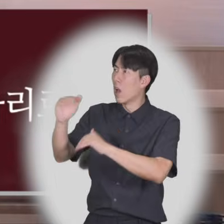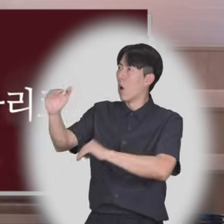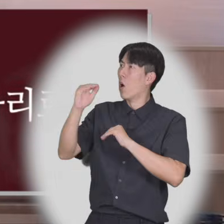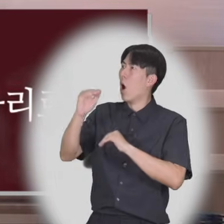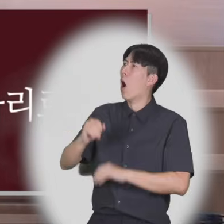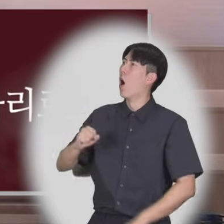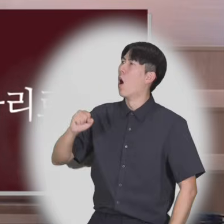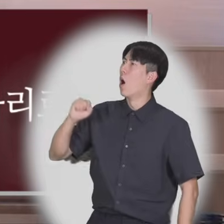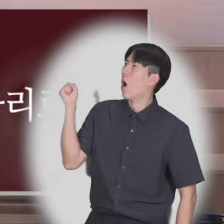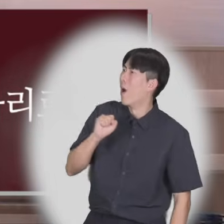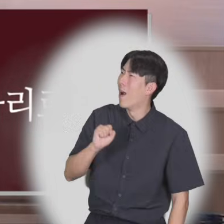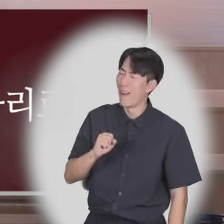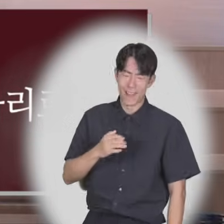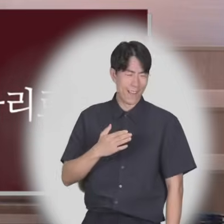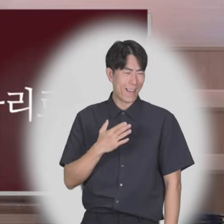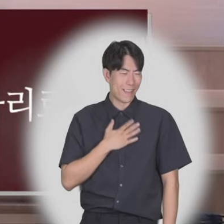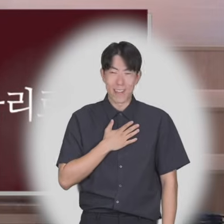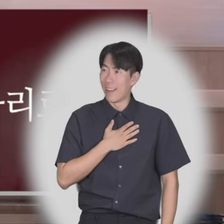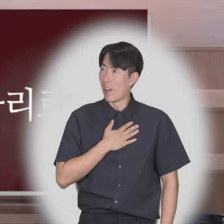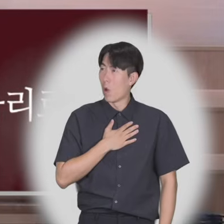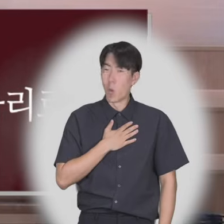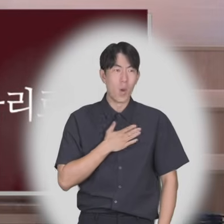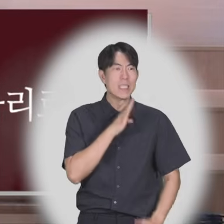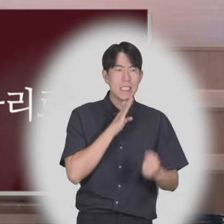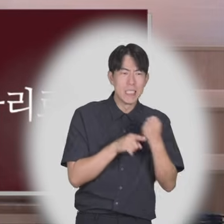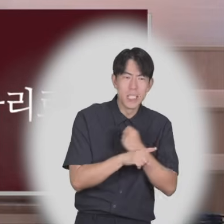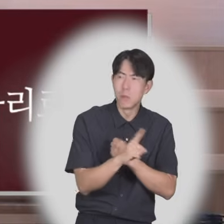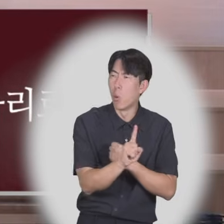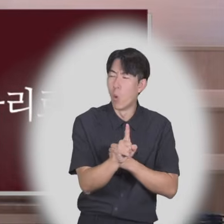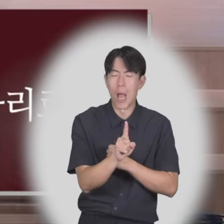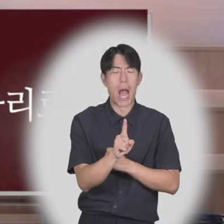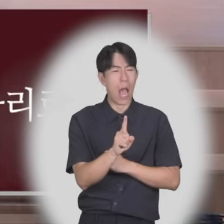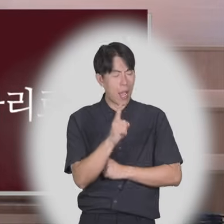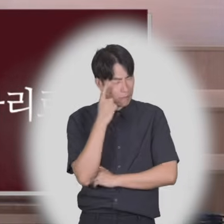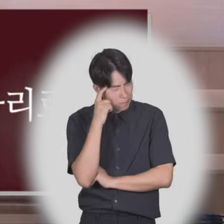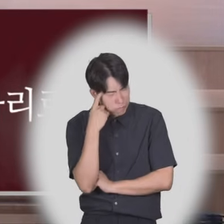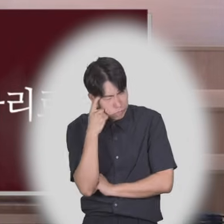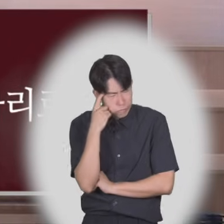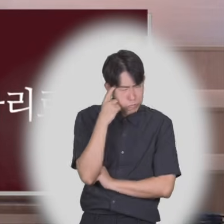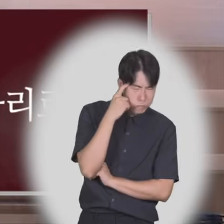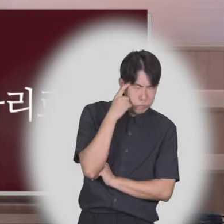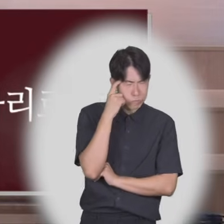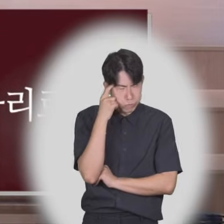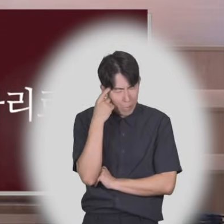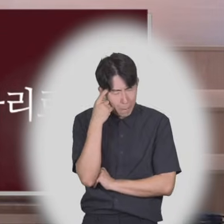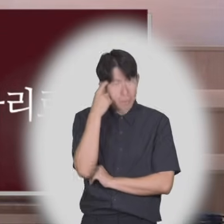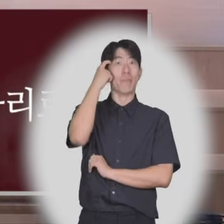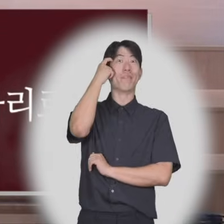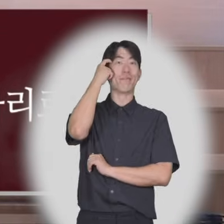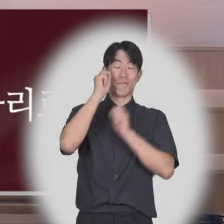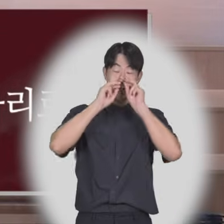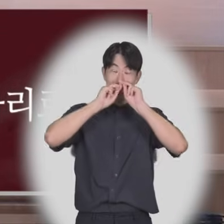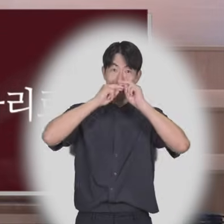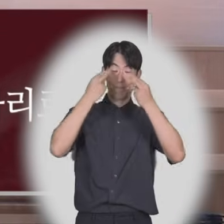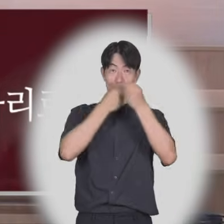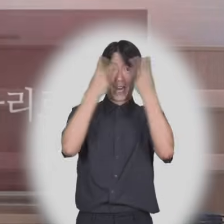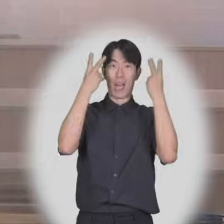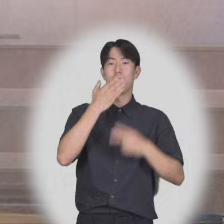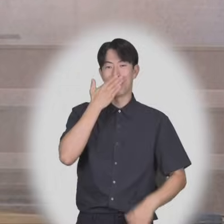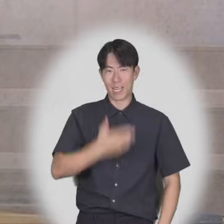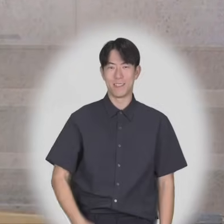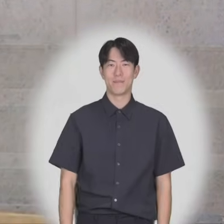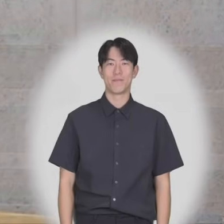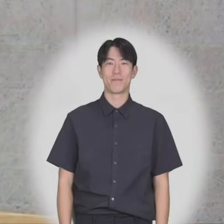자기 자신에게 다가오는 진리가 무엇인지를 스스로 자각하게 되어집니다.